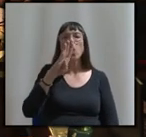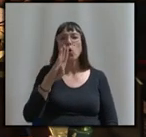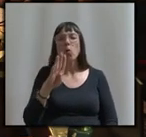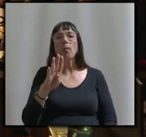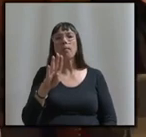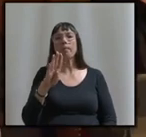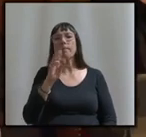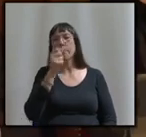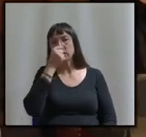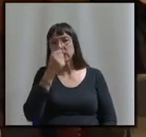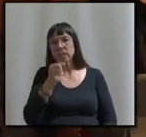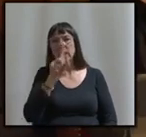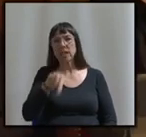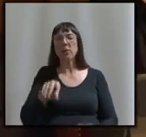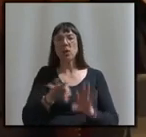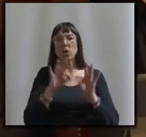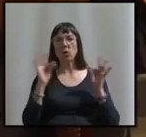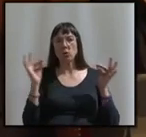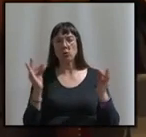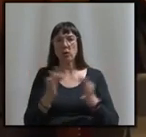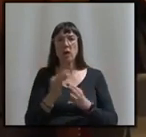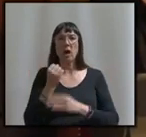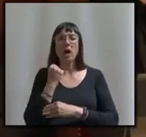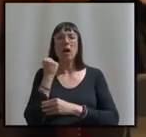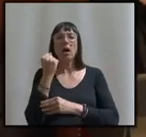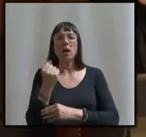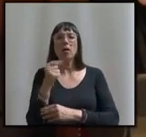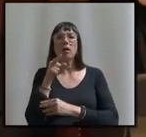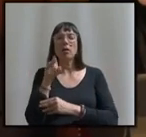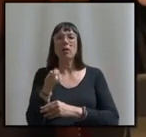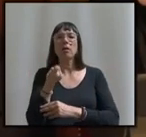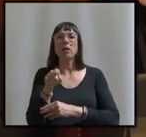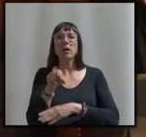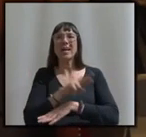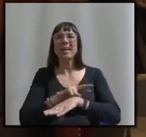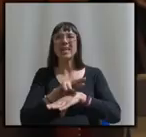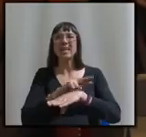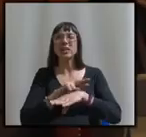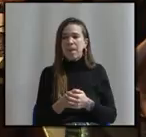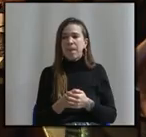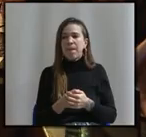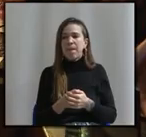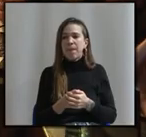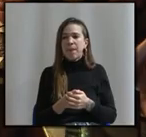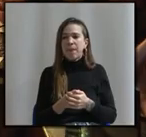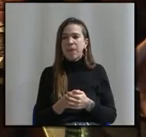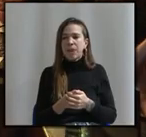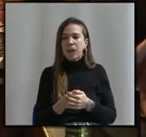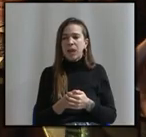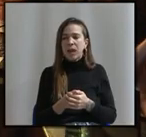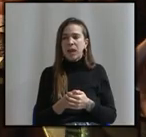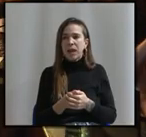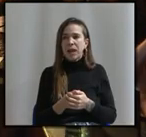Podem, de suport a la senyora Carla Dinarès i Ayats i de reprovació del regidor senyor Josep Anglada i Rius. I finalment no sé si